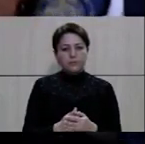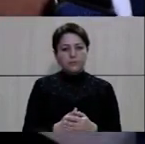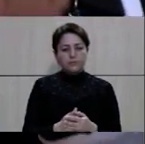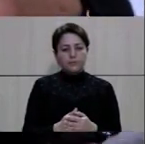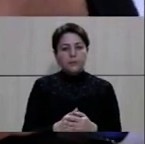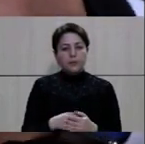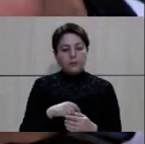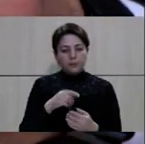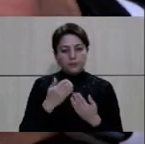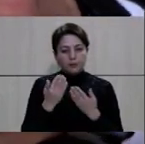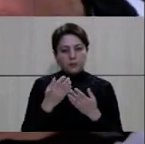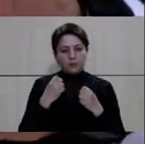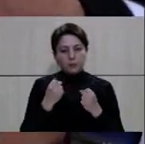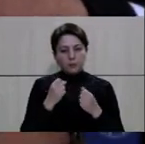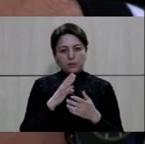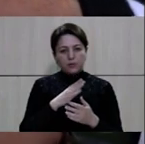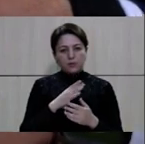Mana qotirib oldik.